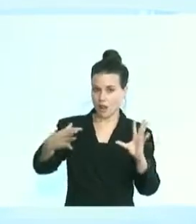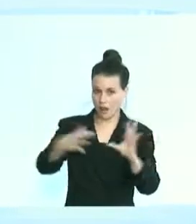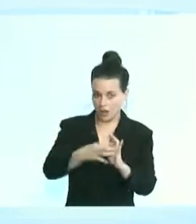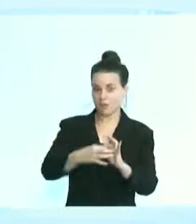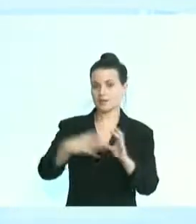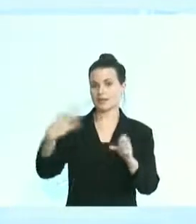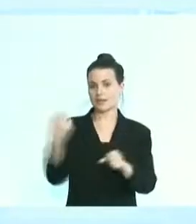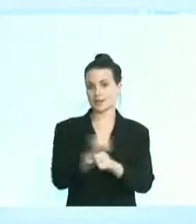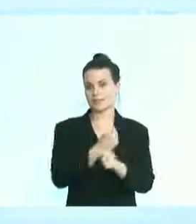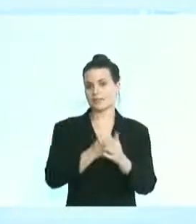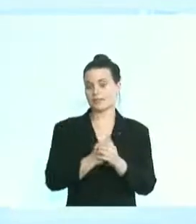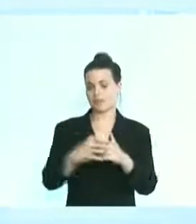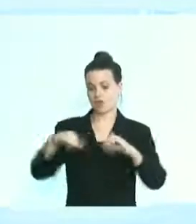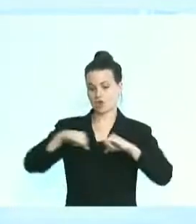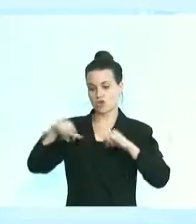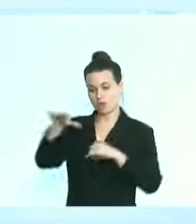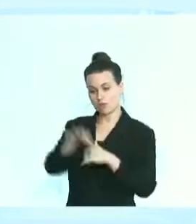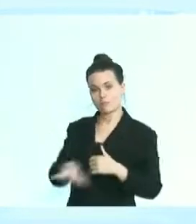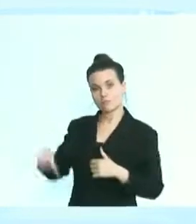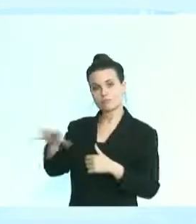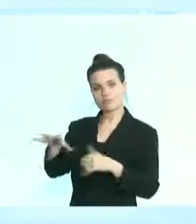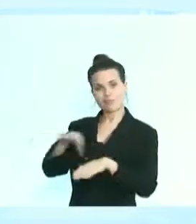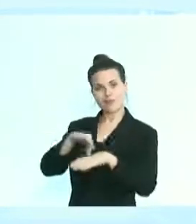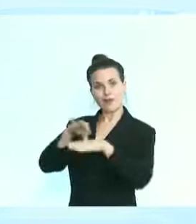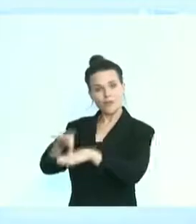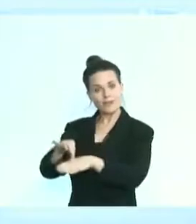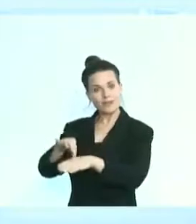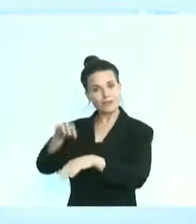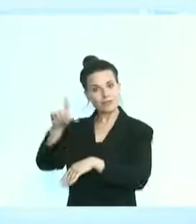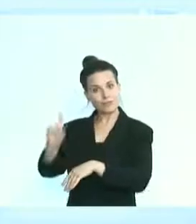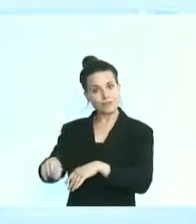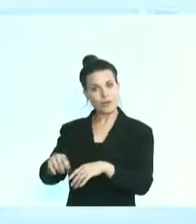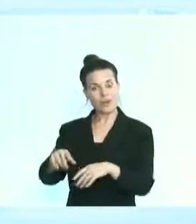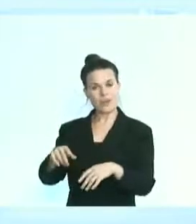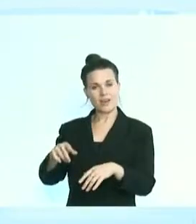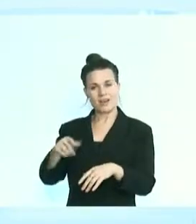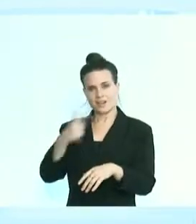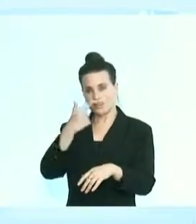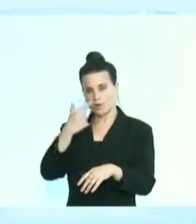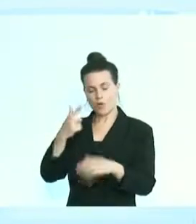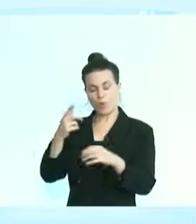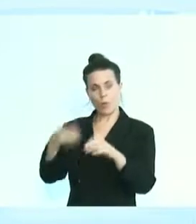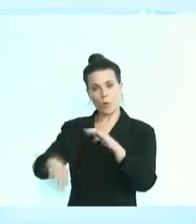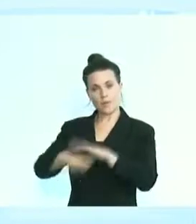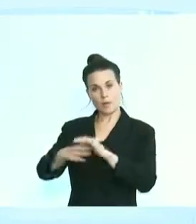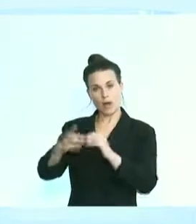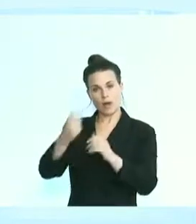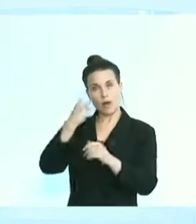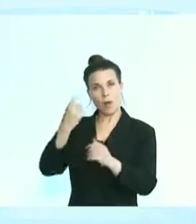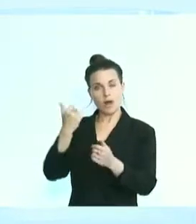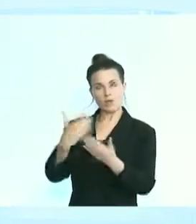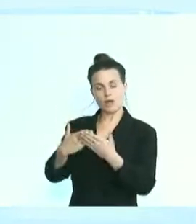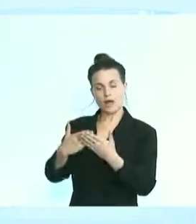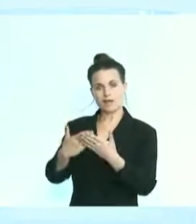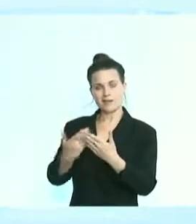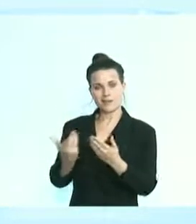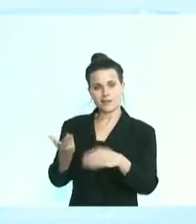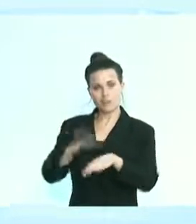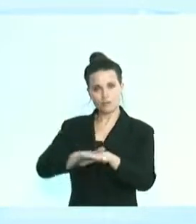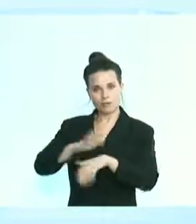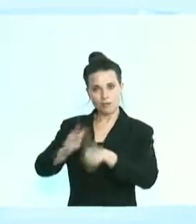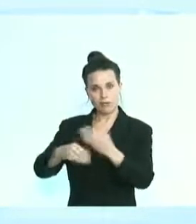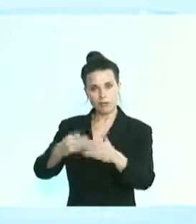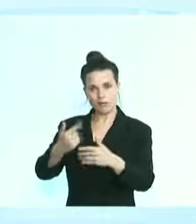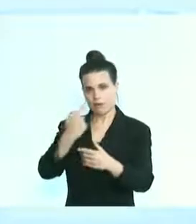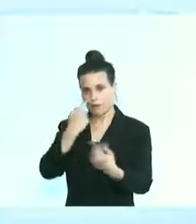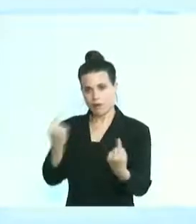soutenue, accompagnée. Et en fait, on s'est vite rendu compte que c'est vous qui nous accompagnez. C'était incroyable, en fait. C'est vous qui